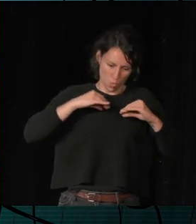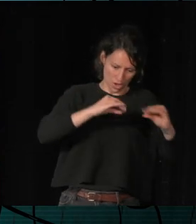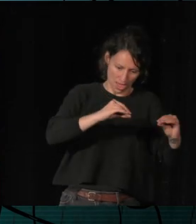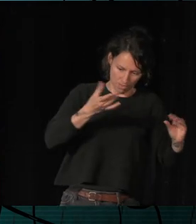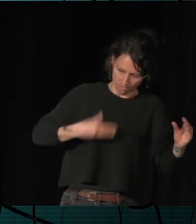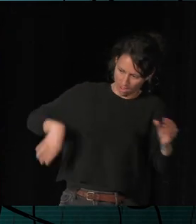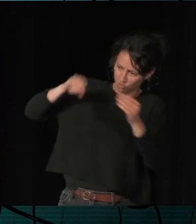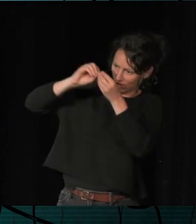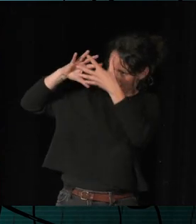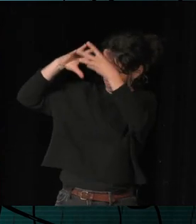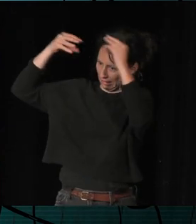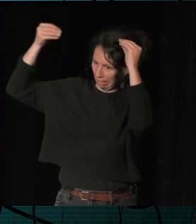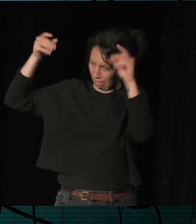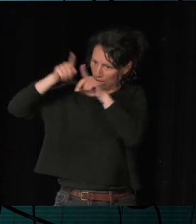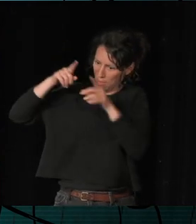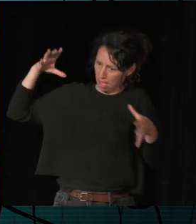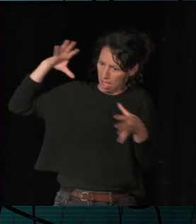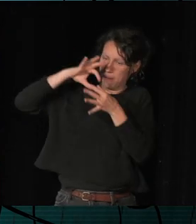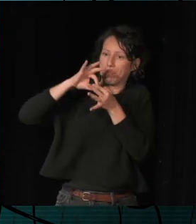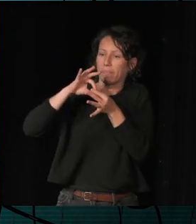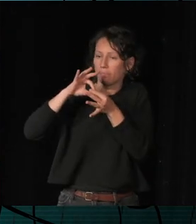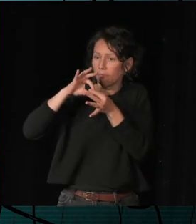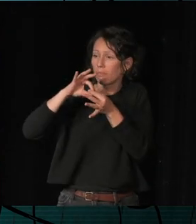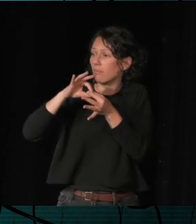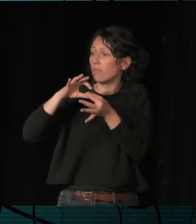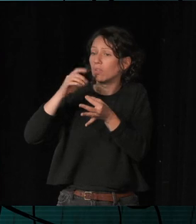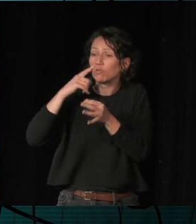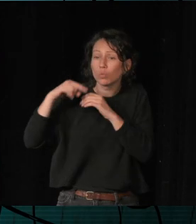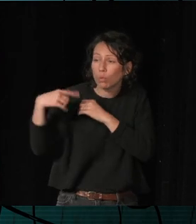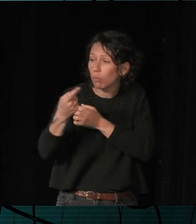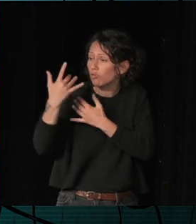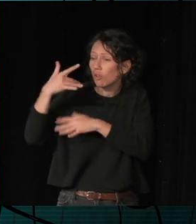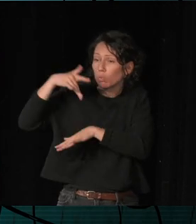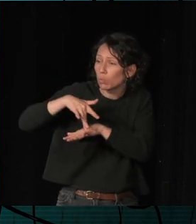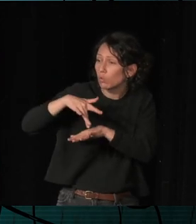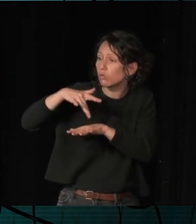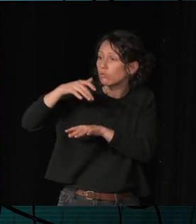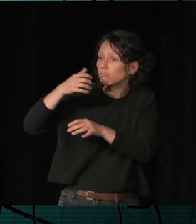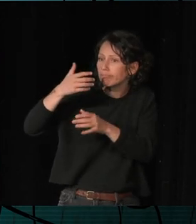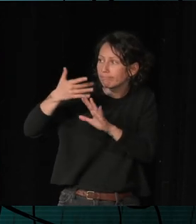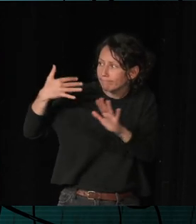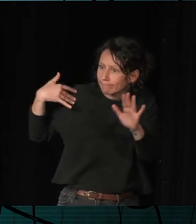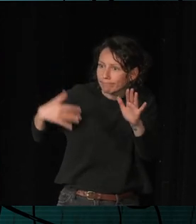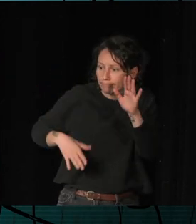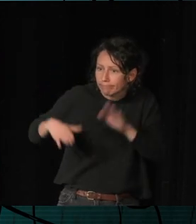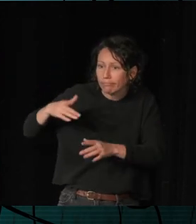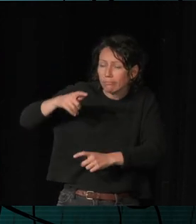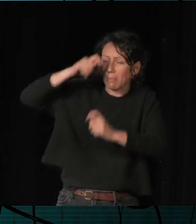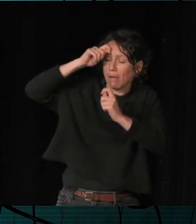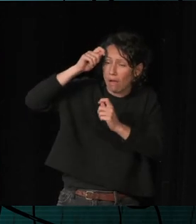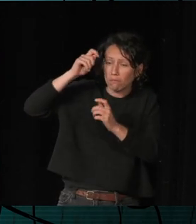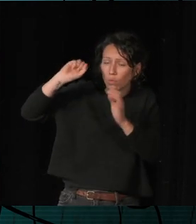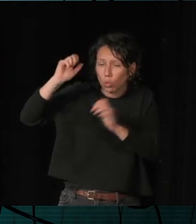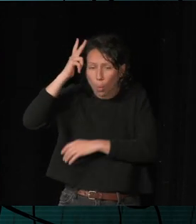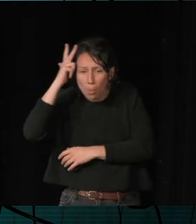un autre, qui est un trauma, un stress, une angoisse. Et là où la littérature peut très bien